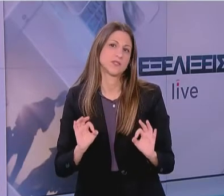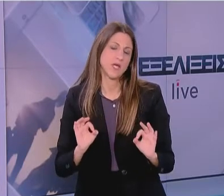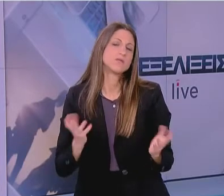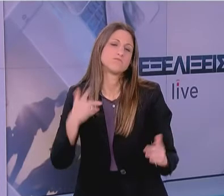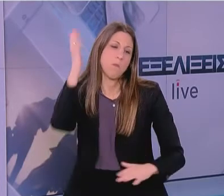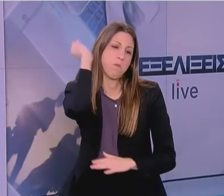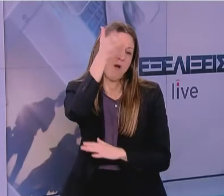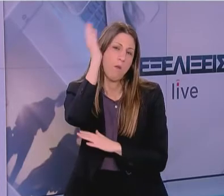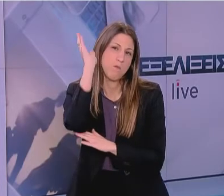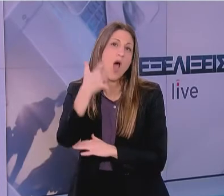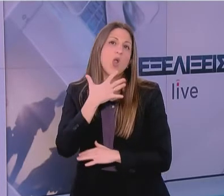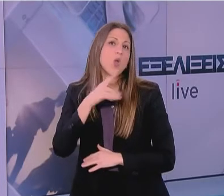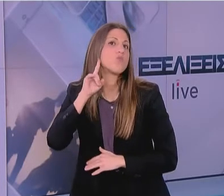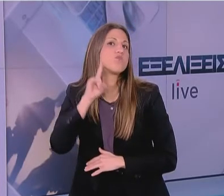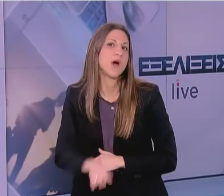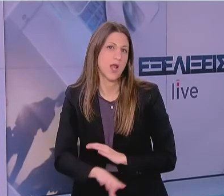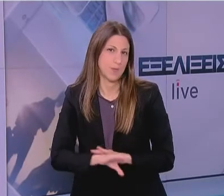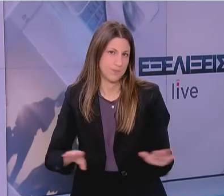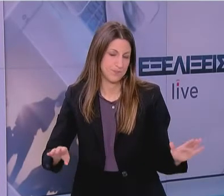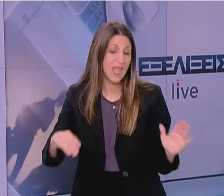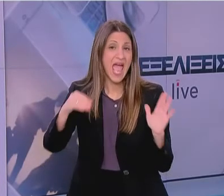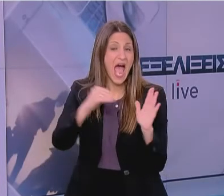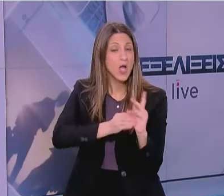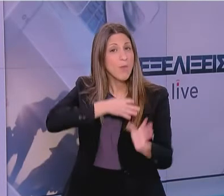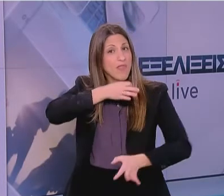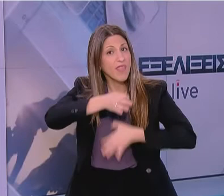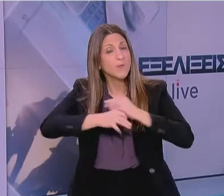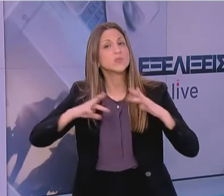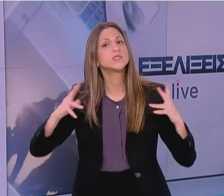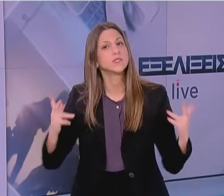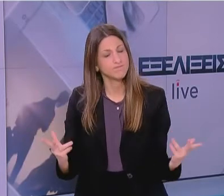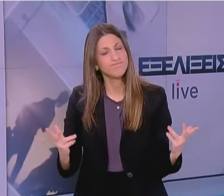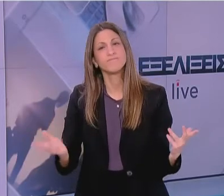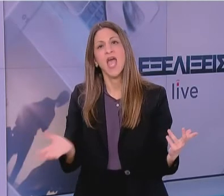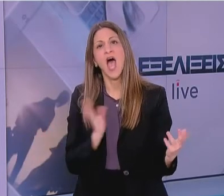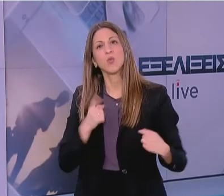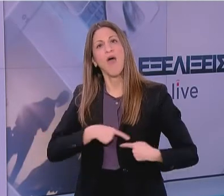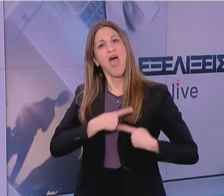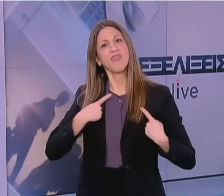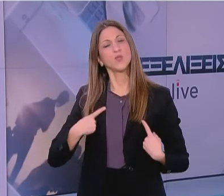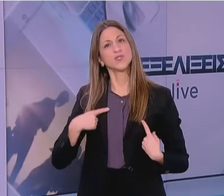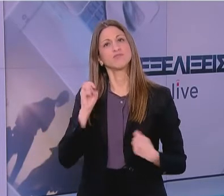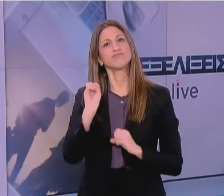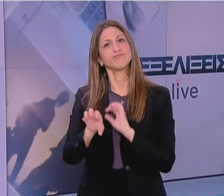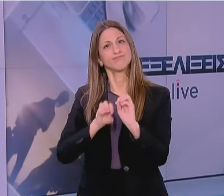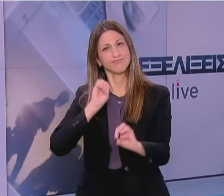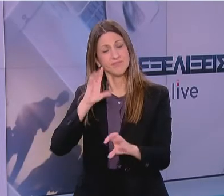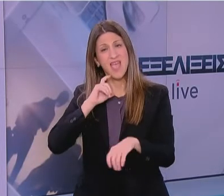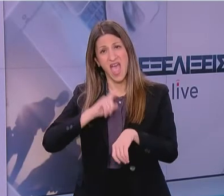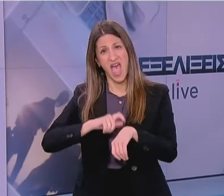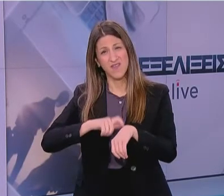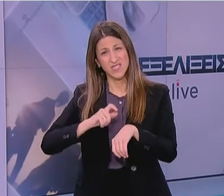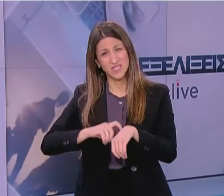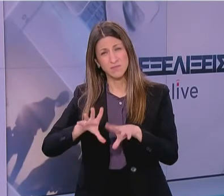νόμο διοικητικές κυρώσεις. Κλείνοντας, θα ήθελα να σας ενημερώσω ότι οι πράξεις προσφοράς συνεχίζονται. Μεγάλη ποσότητα